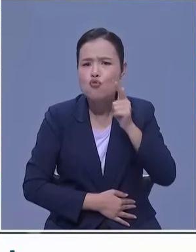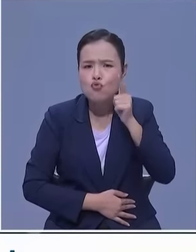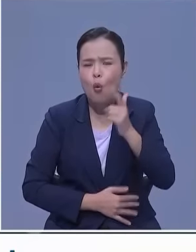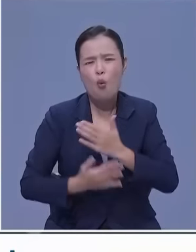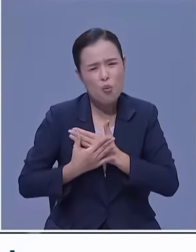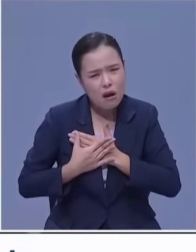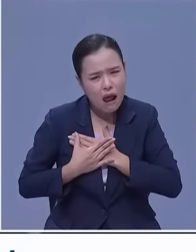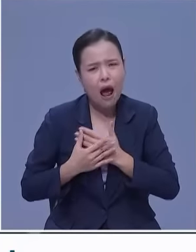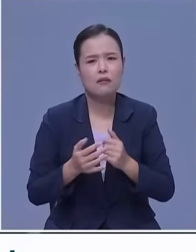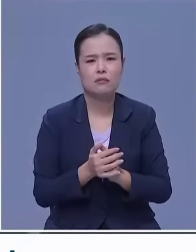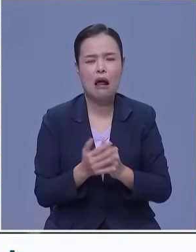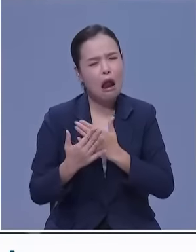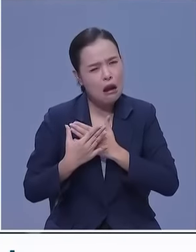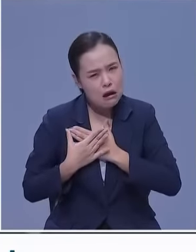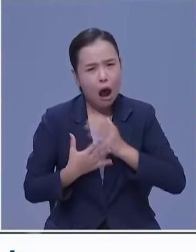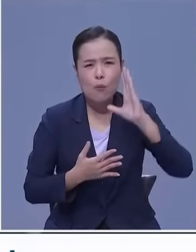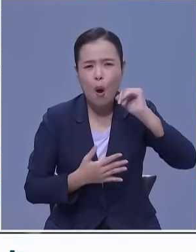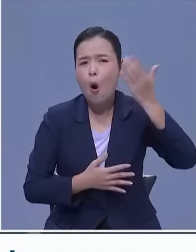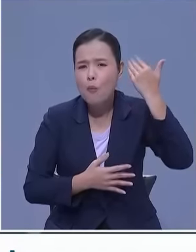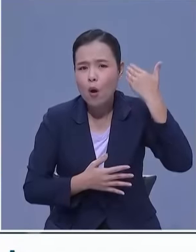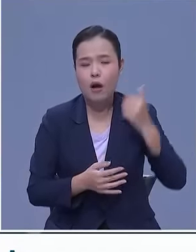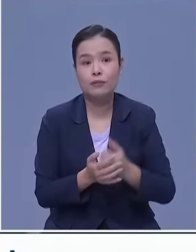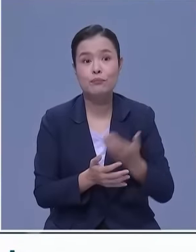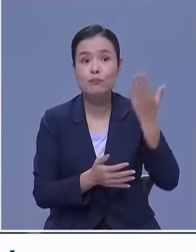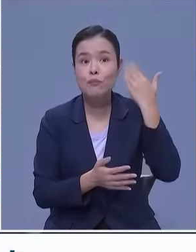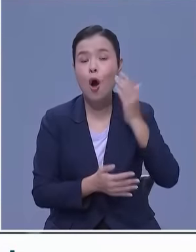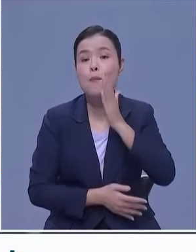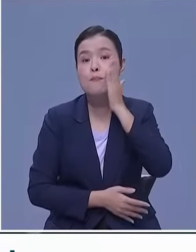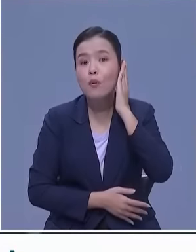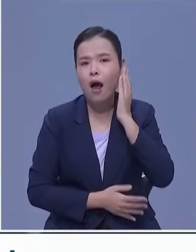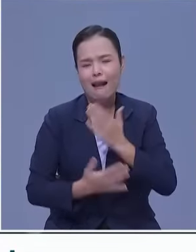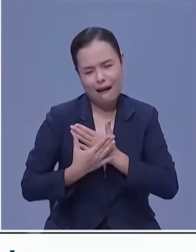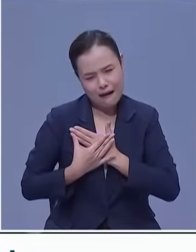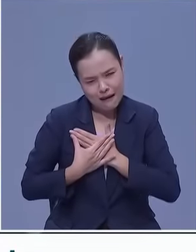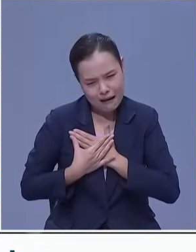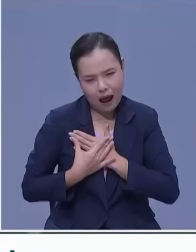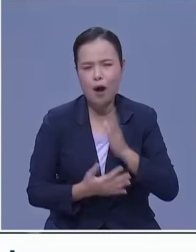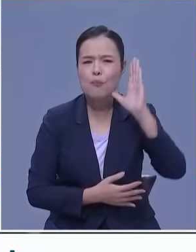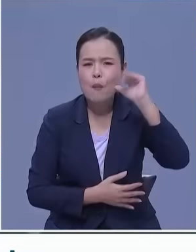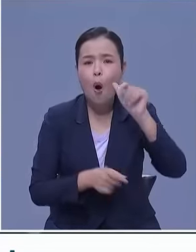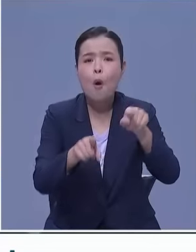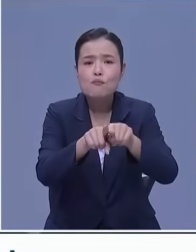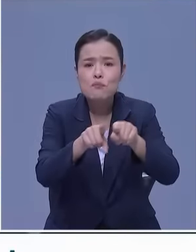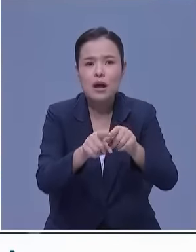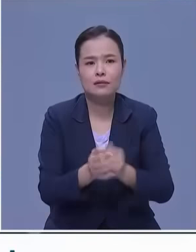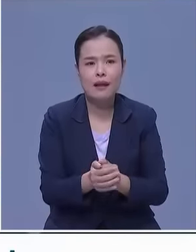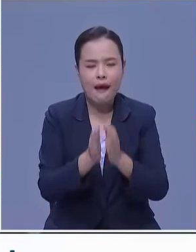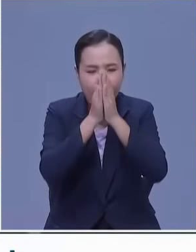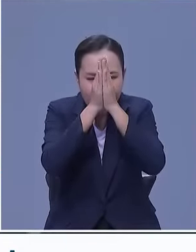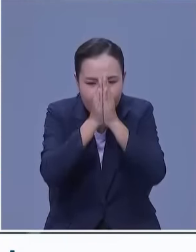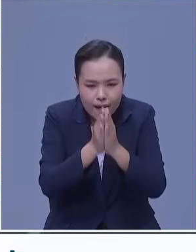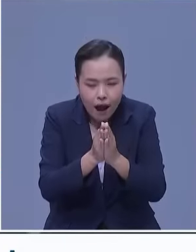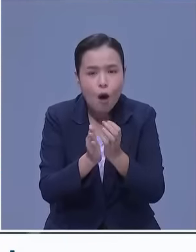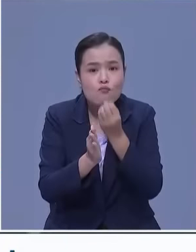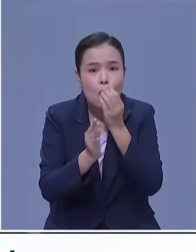ยิ่งกว่าพ่ออีก และนี่คือภาพในวันวานใช่ไหม วันที่ผู้กองธนัทก็บอกว่ารักลุงป้อมยิ่งกว่าพ่อเหมือนกันวันนั้นเนี่ยลงไปกราบแล้วก็มอบพวงมาลั